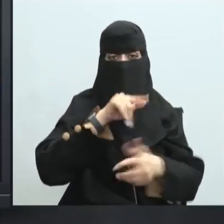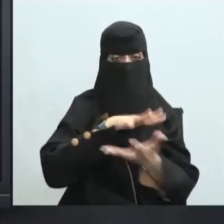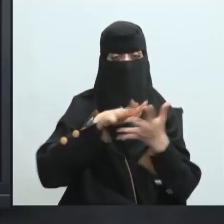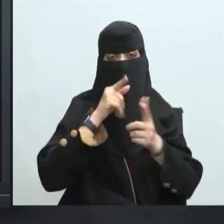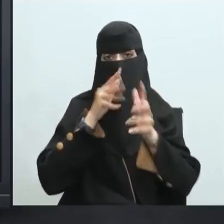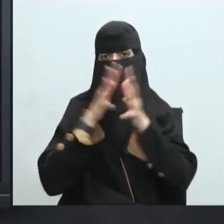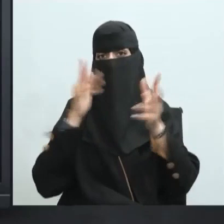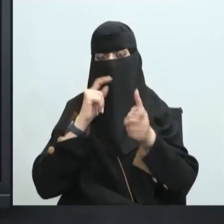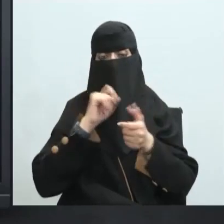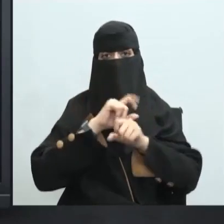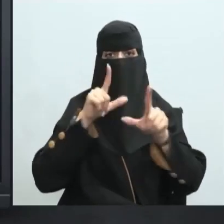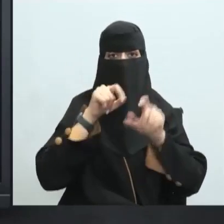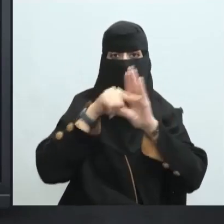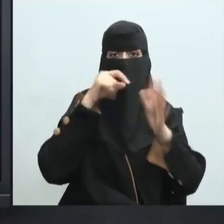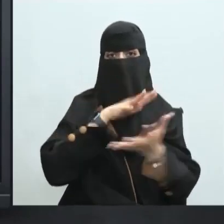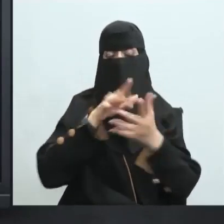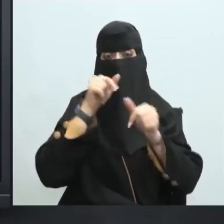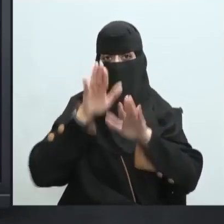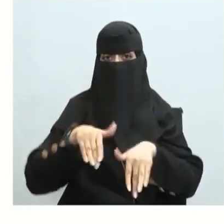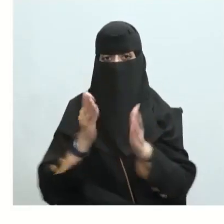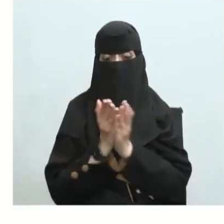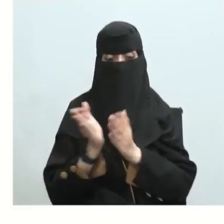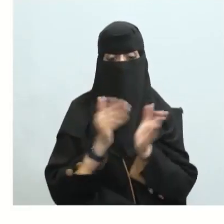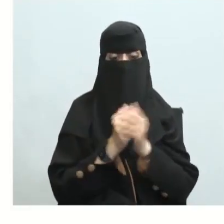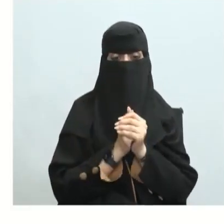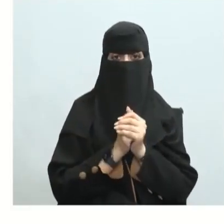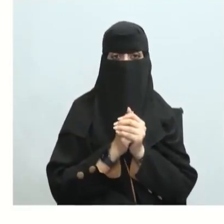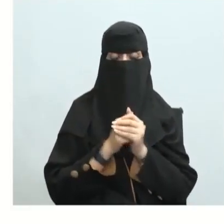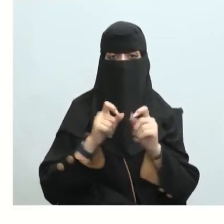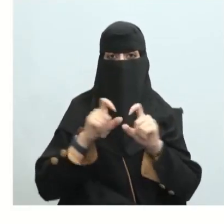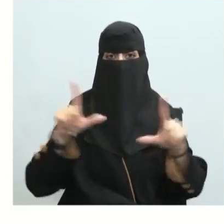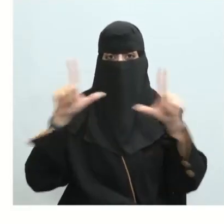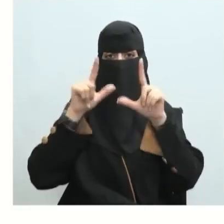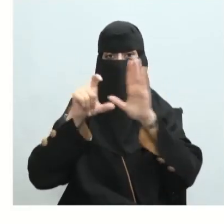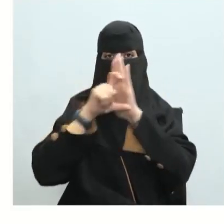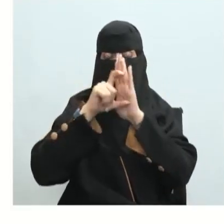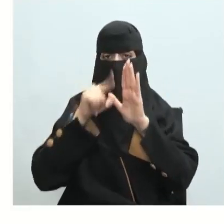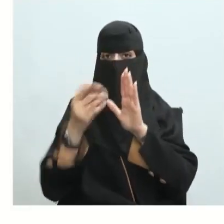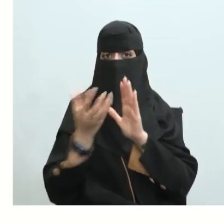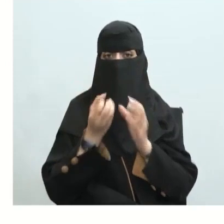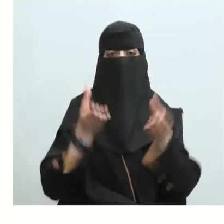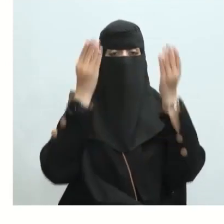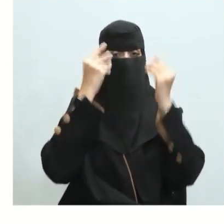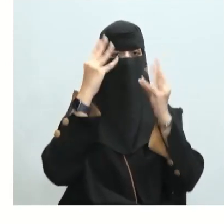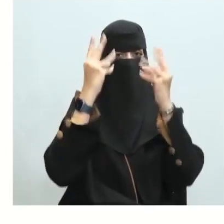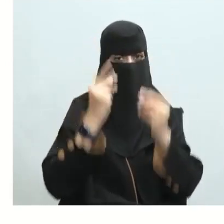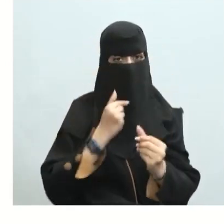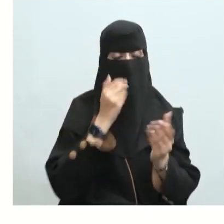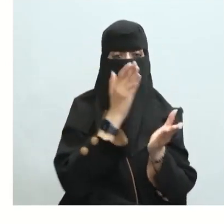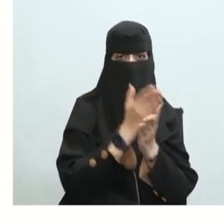وحجم الظاهره في مدرستك هنا في العرض اعرض ما توصلت اليه من معلومات واحصاءات واسباب